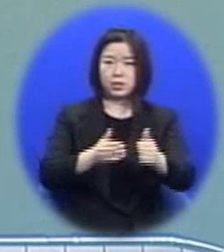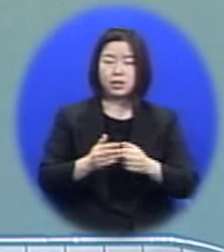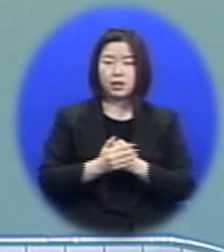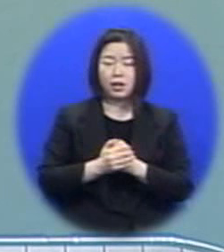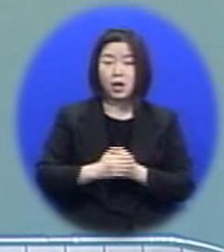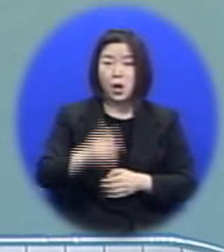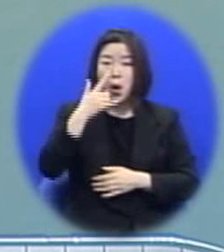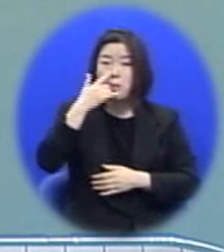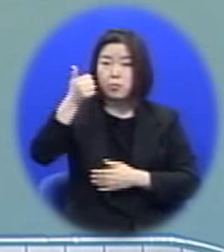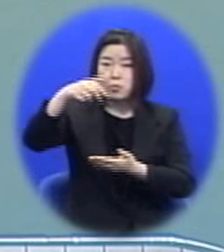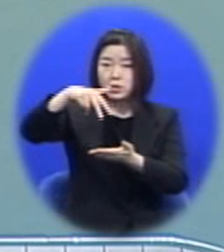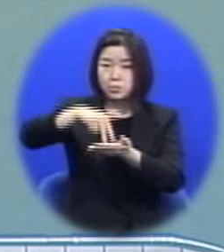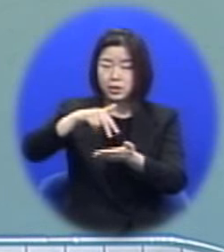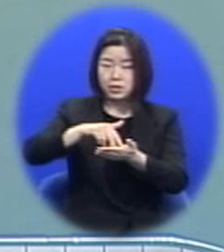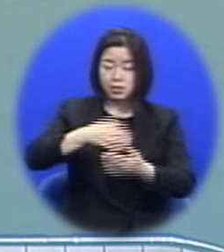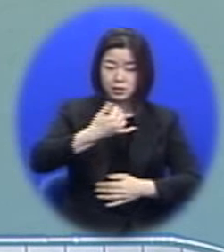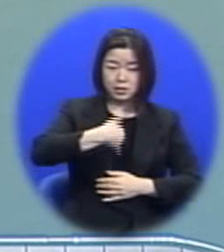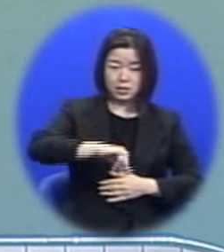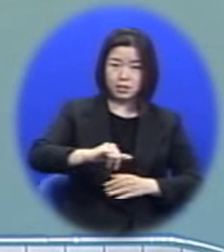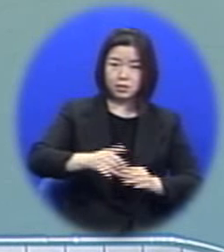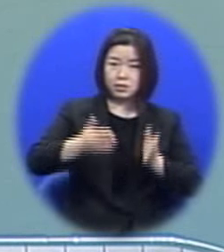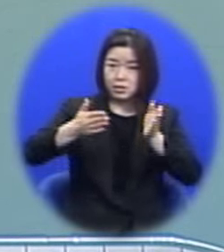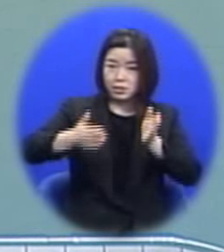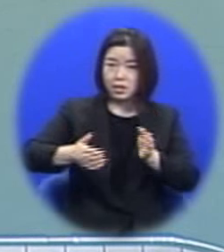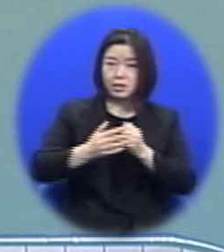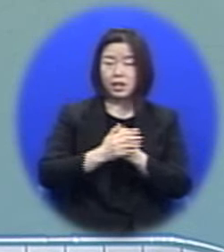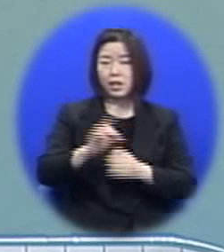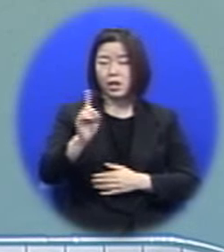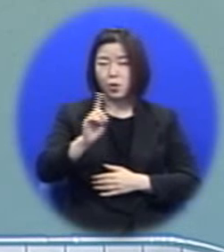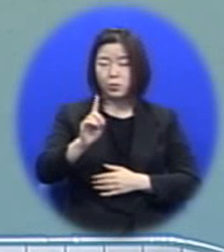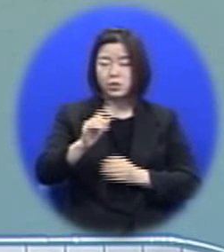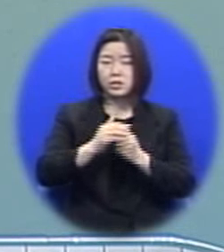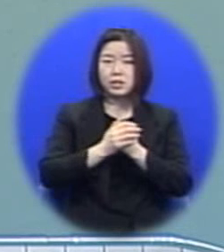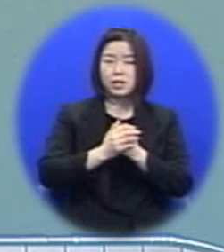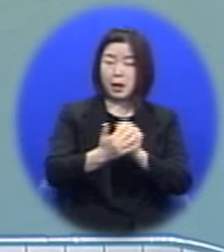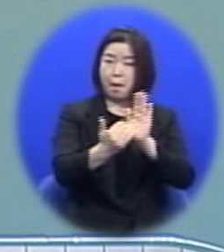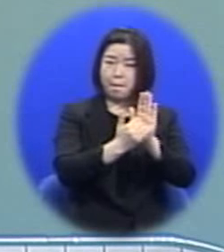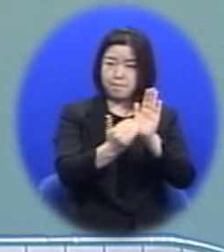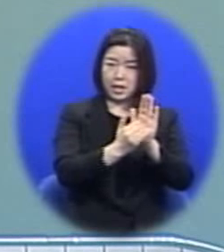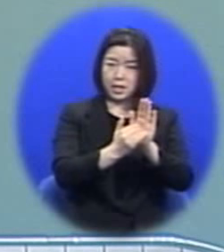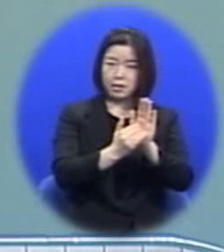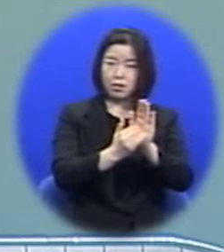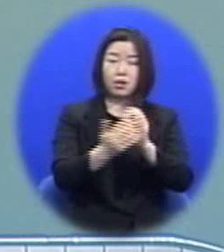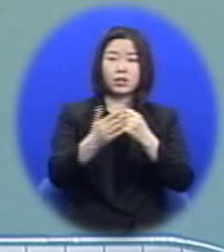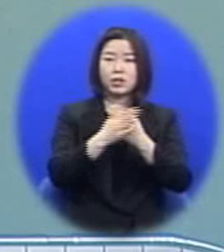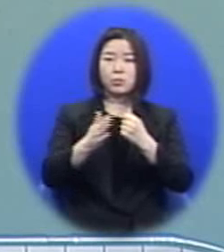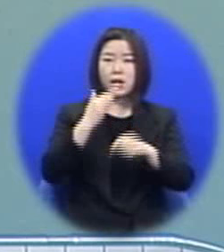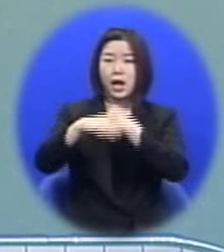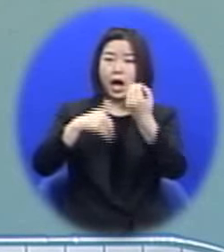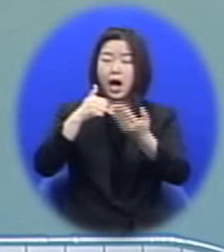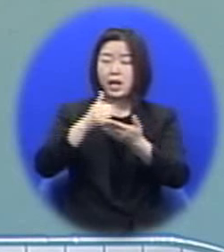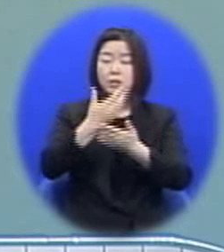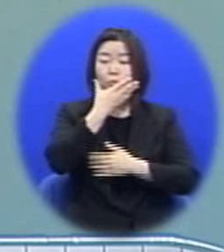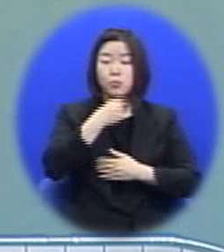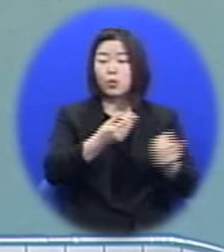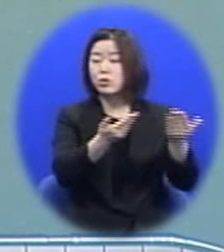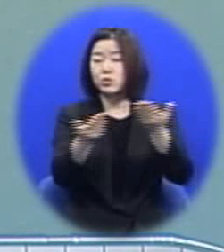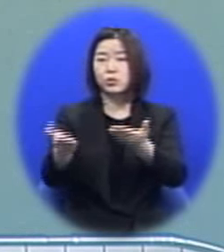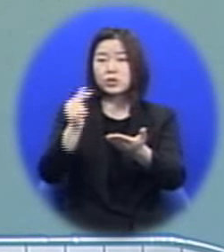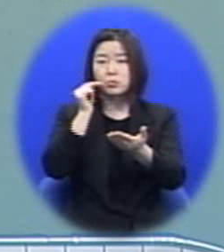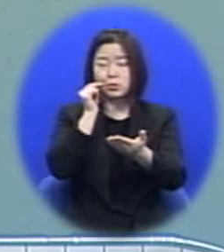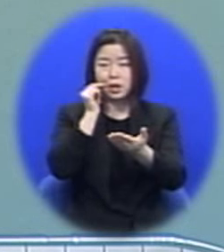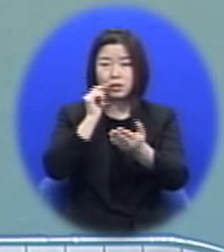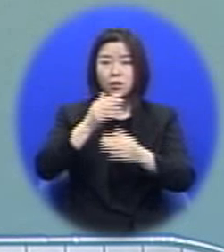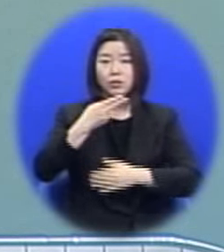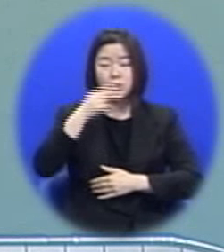부모님 쪽에서는 자녀들 사이에 혹시라도 막힌 것, 나와 막힌 것 때문에 하나님이 복을 주시지 못하시는 건